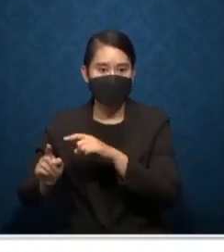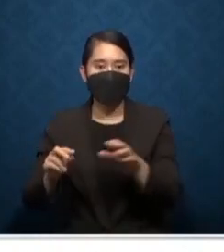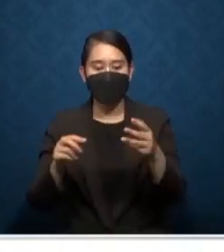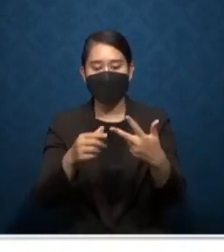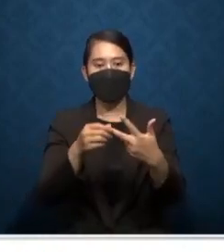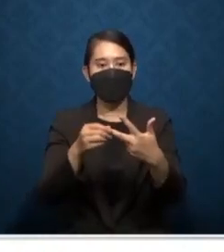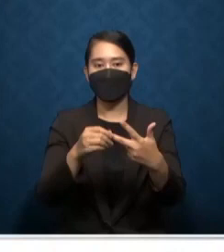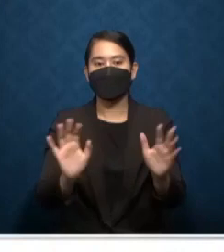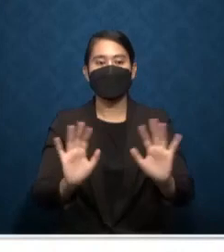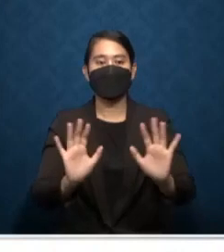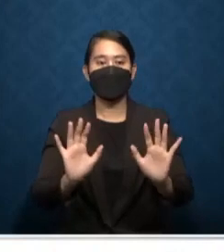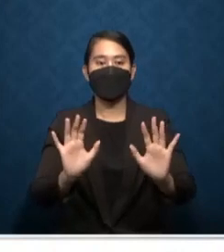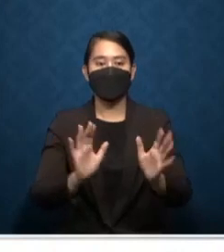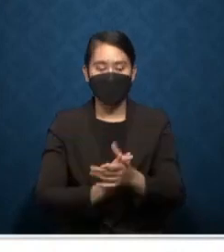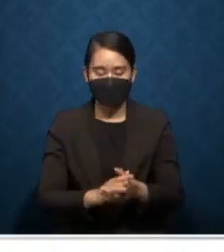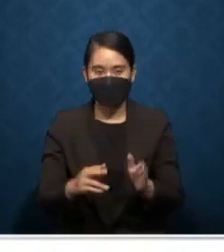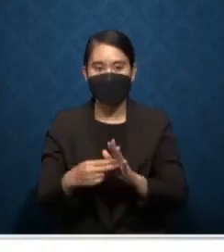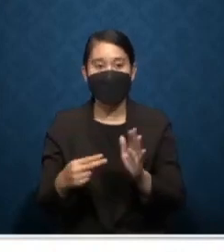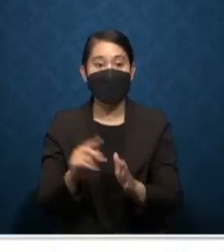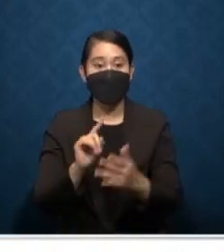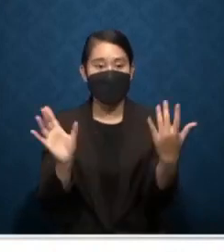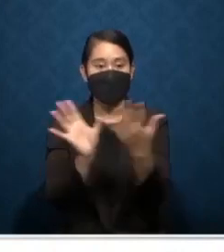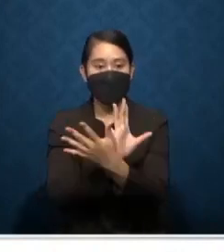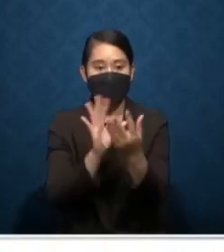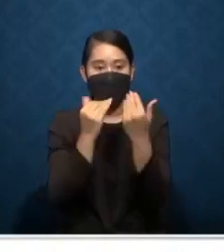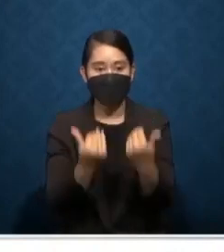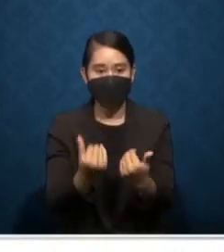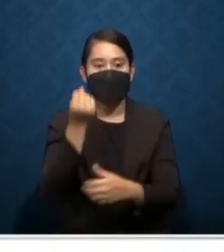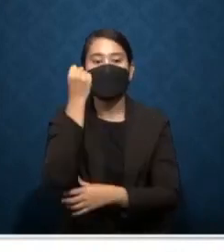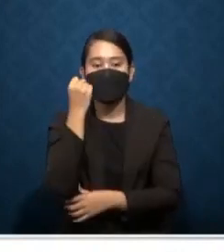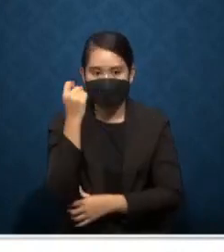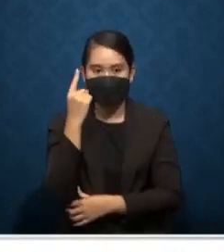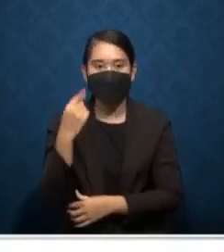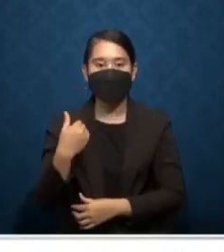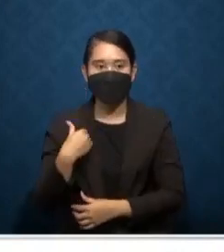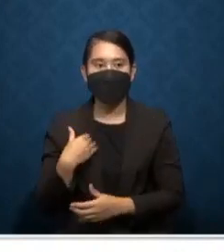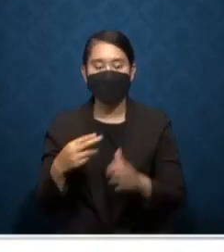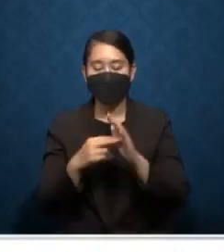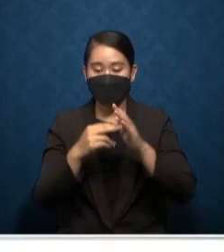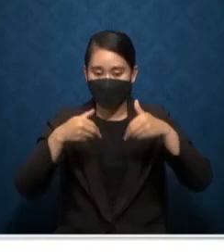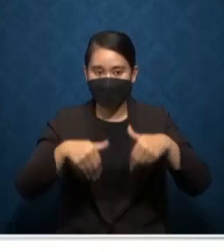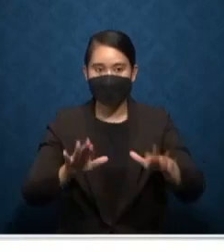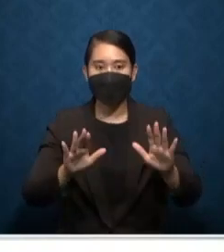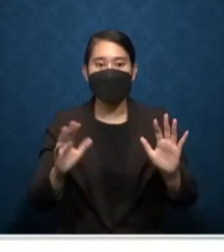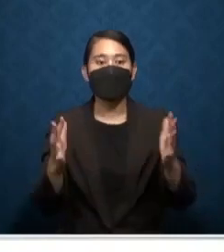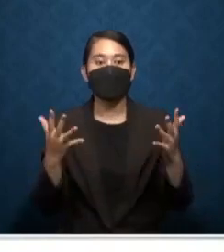พวกนี้มาปละปล5. มันเลยทำให้สังคมเกิดความเข้าใจว่า5.ไมได้ปล่อยพวกคนพวกนี้5. ใน